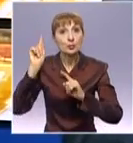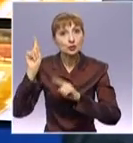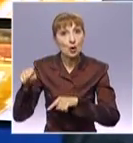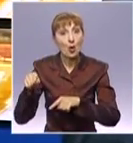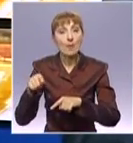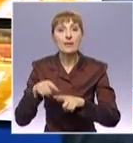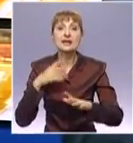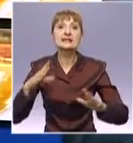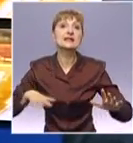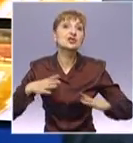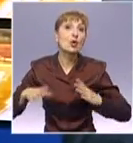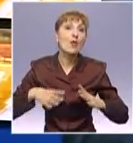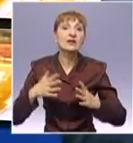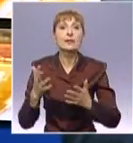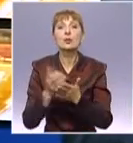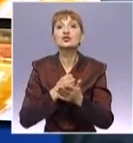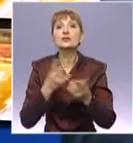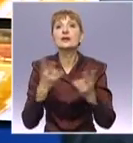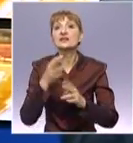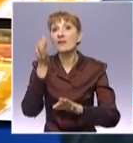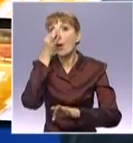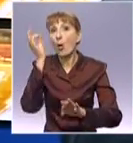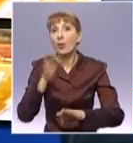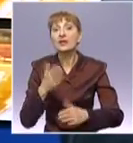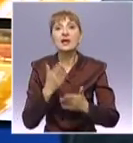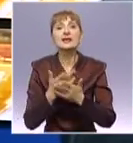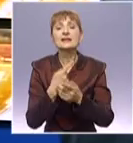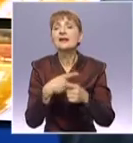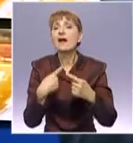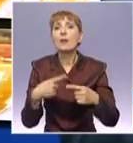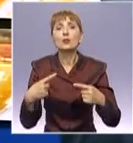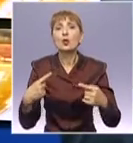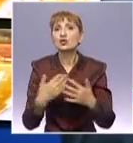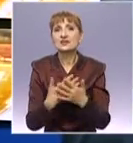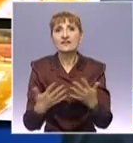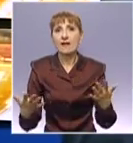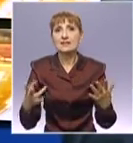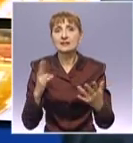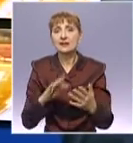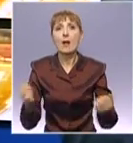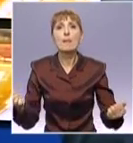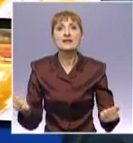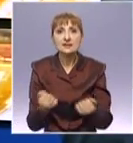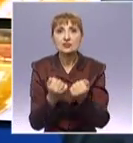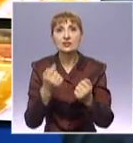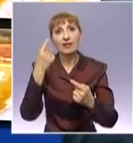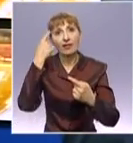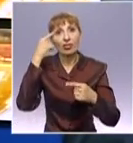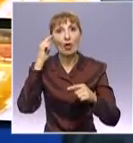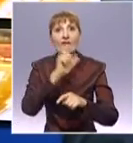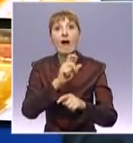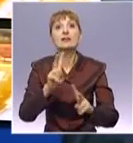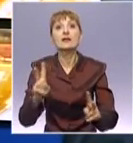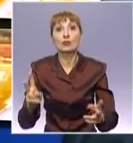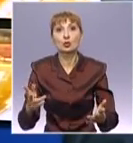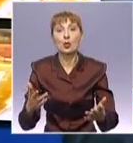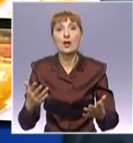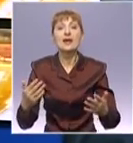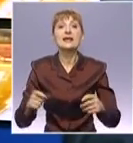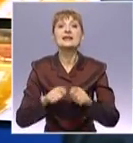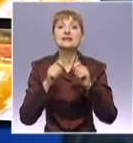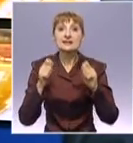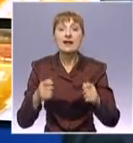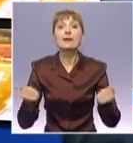для получения необходимого опыта. Есть очень множество опций для поддержки именно инноваторов и создания